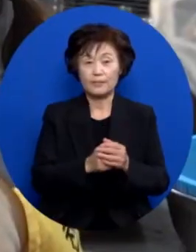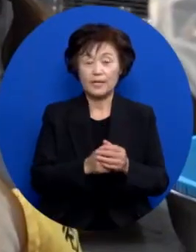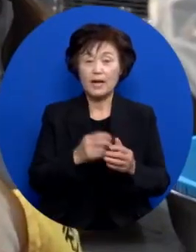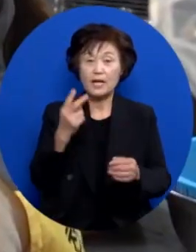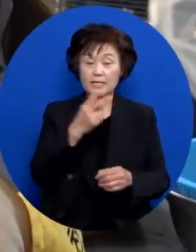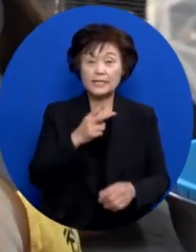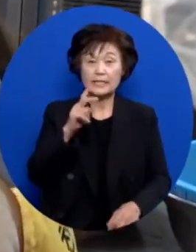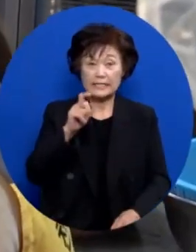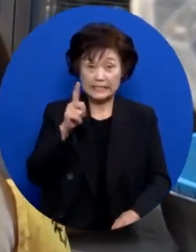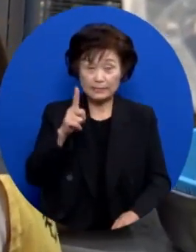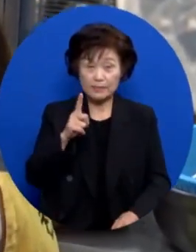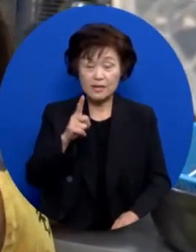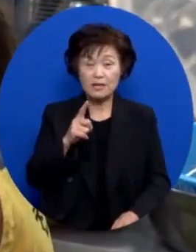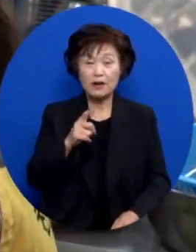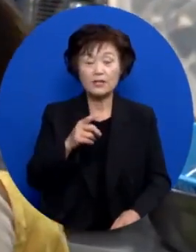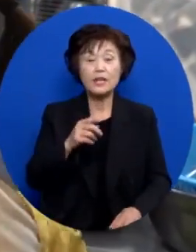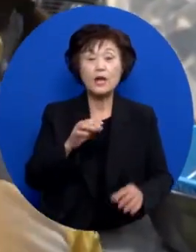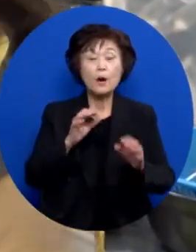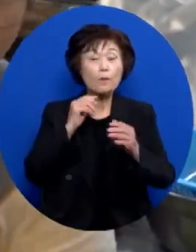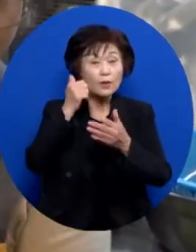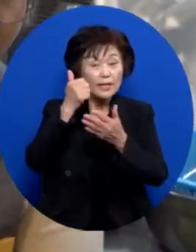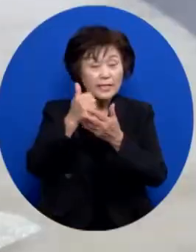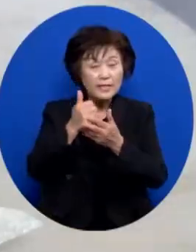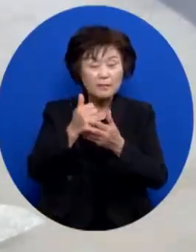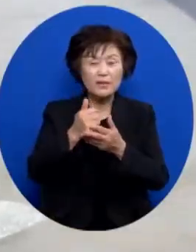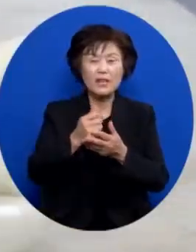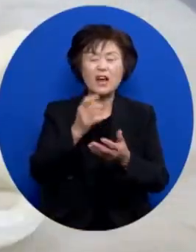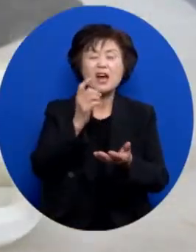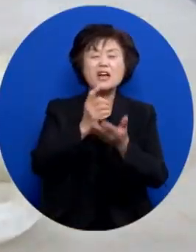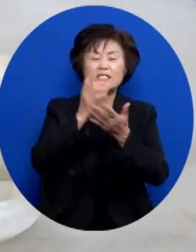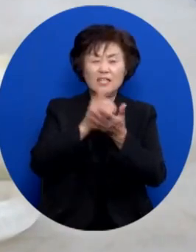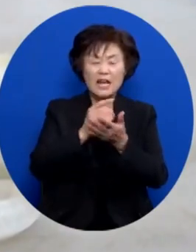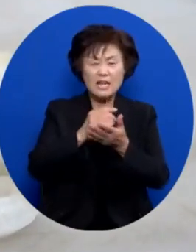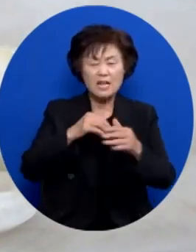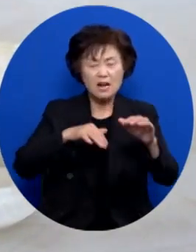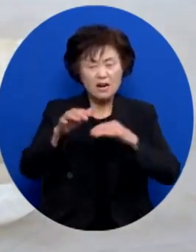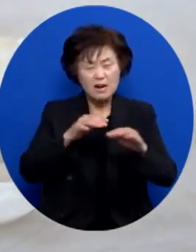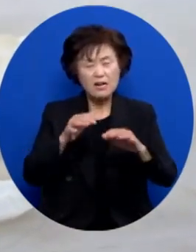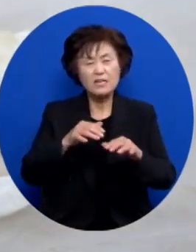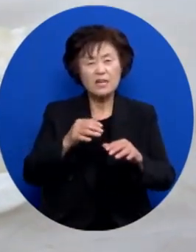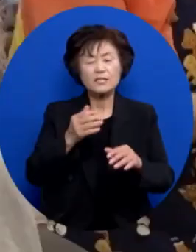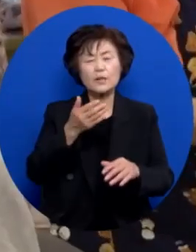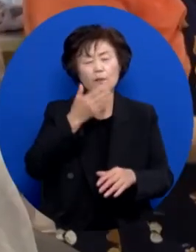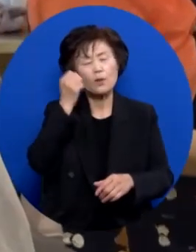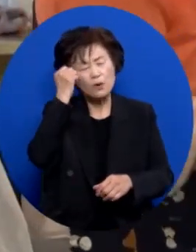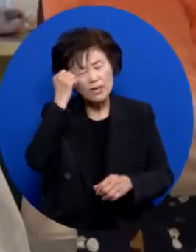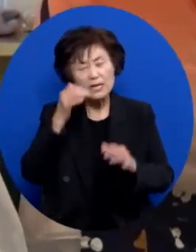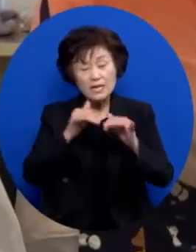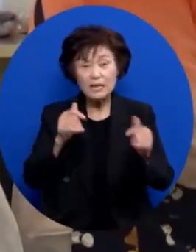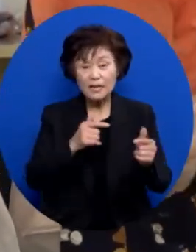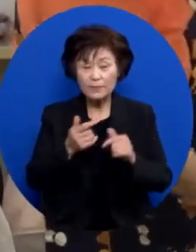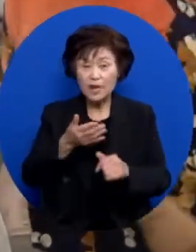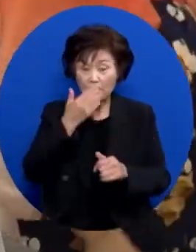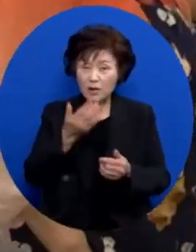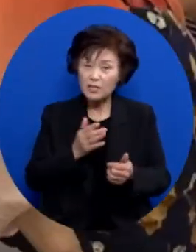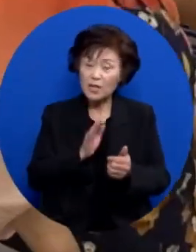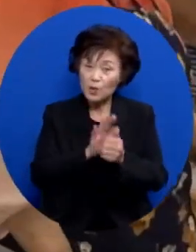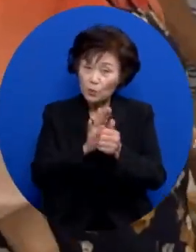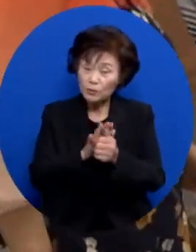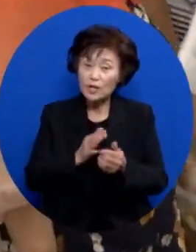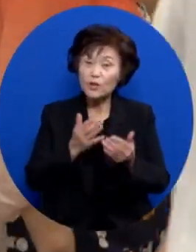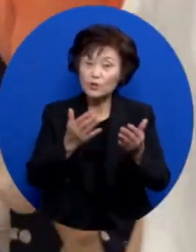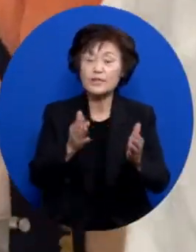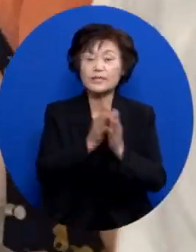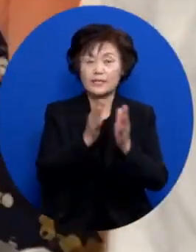2011년 김경해 목사가 천안역 노숙인들에게 예배와 식사로 섬기기 위해 시작됐습니다 현재는 조은